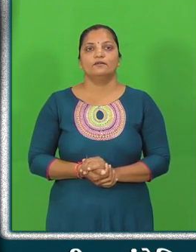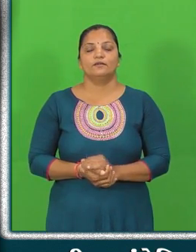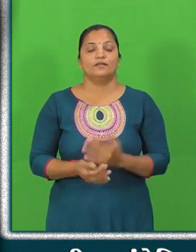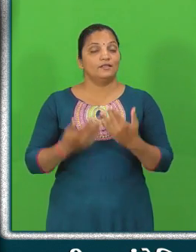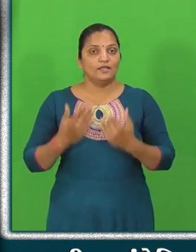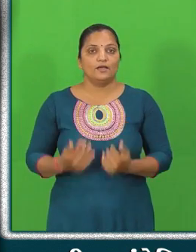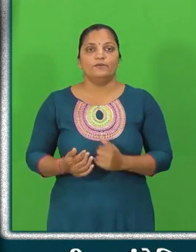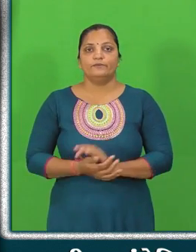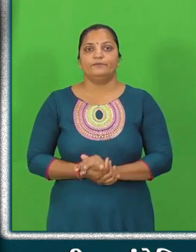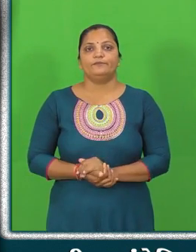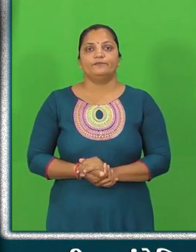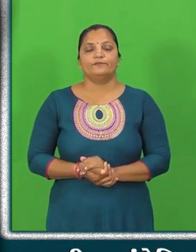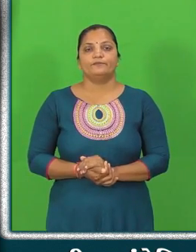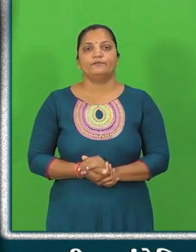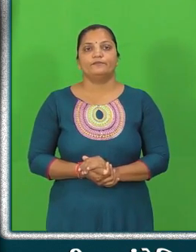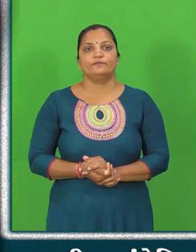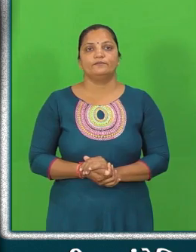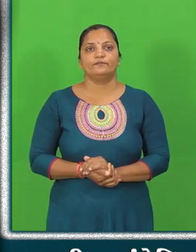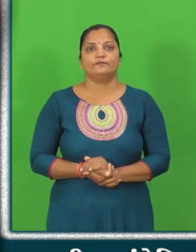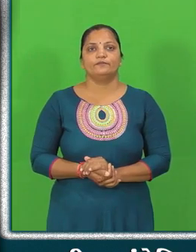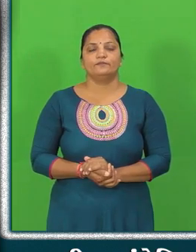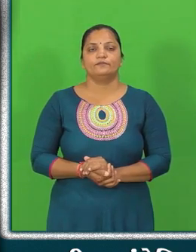બીજો પ્રશ્ન આપણે જોઈએ।